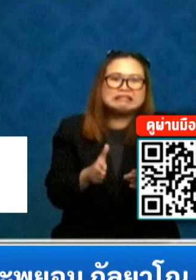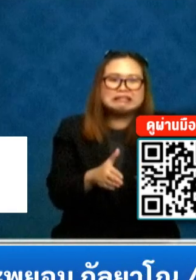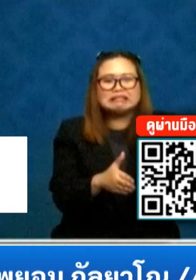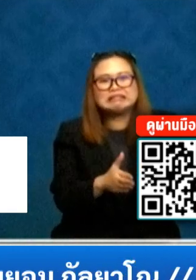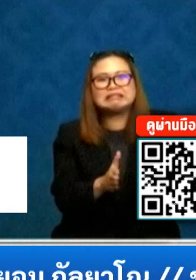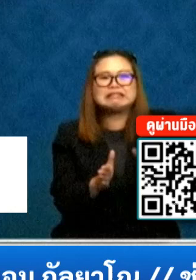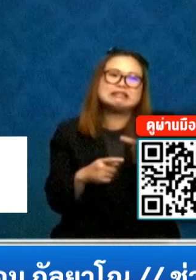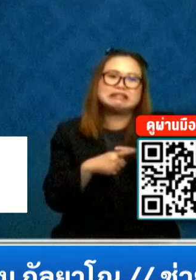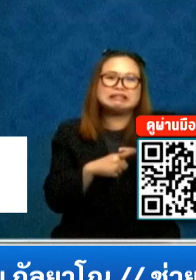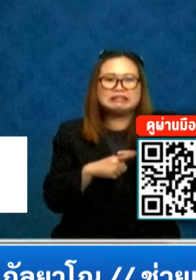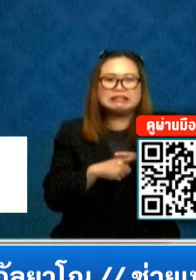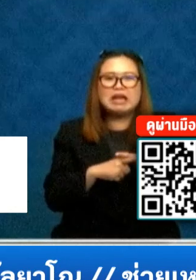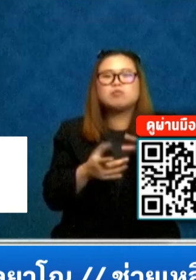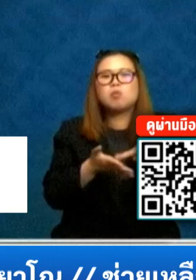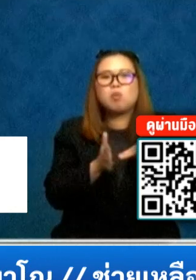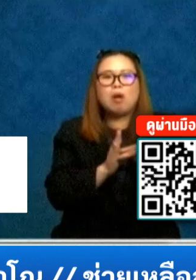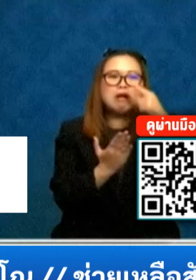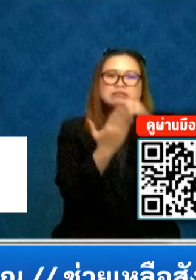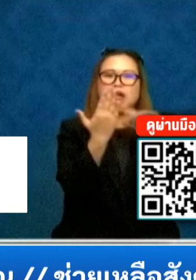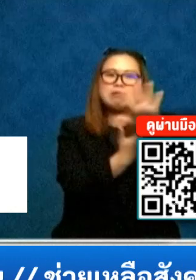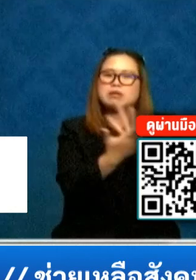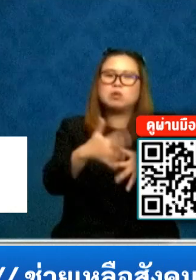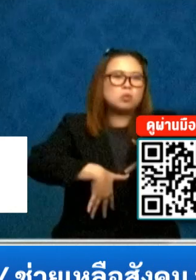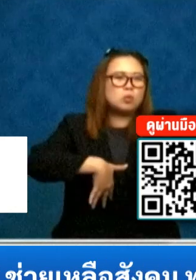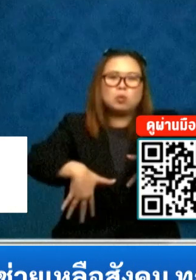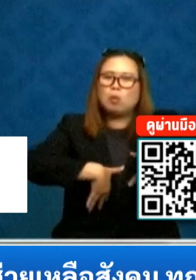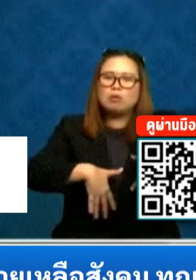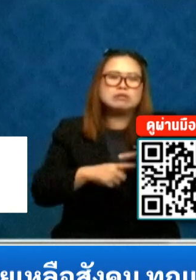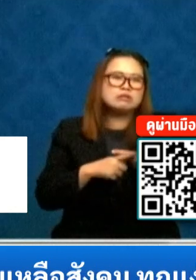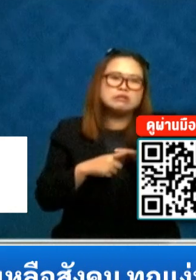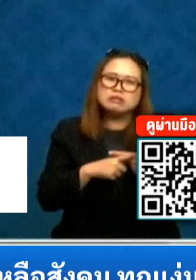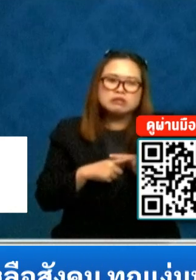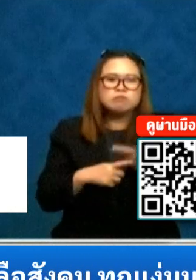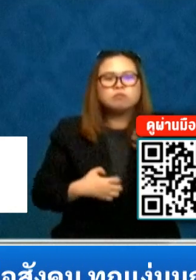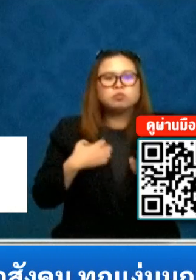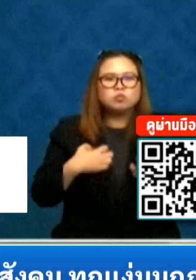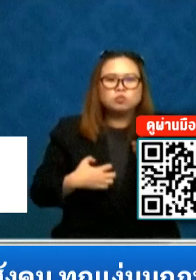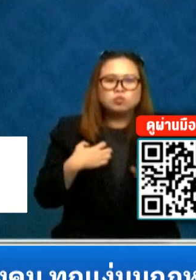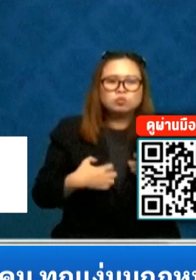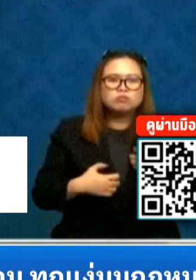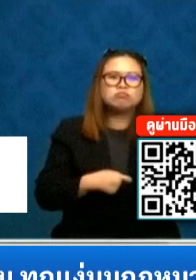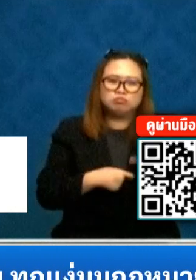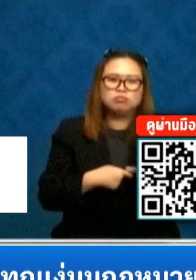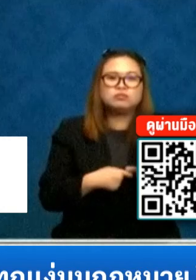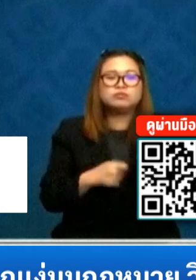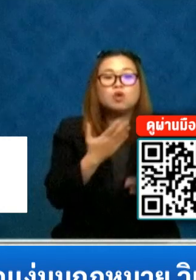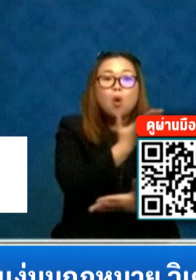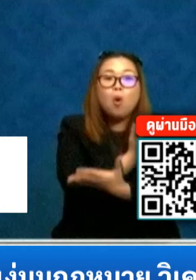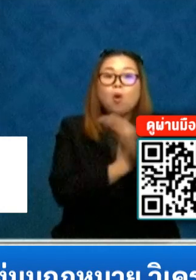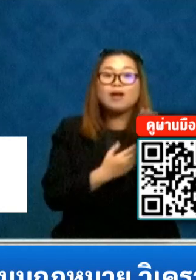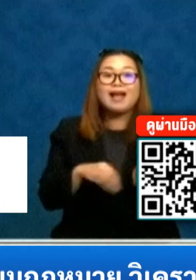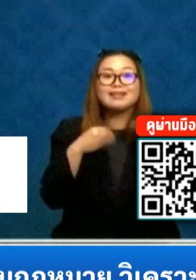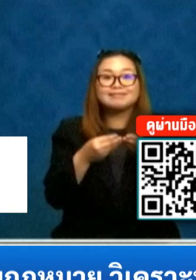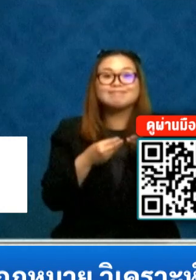บ่อประเทศไทยนี่บาดเจ็บล้วนๆนะครับอันที่สองนะครับต้องเป็นการสร้างโอกาสให้ประชาชน